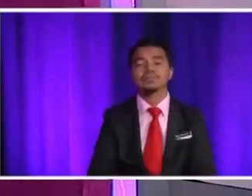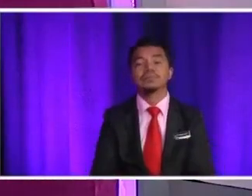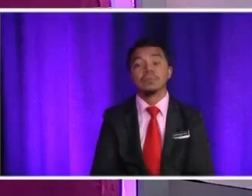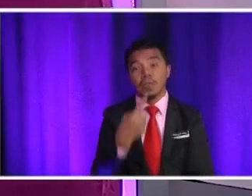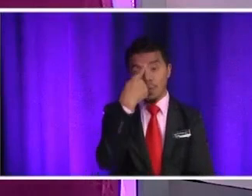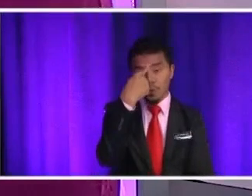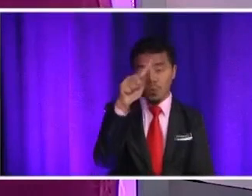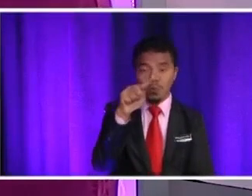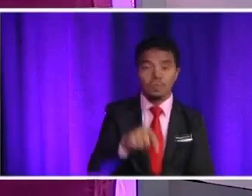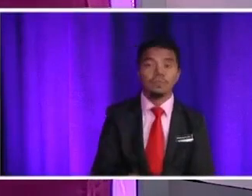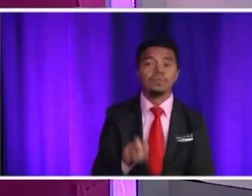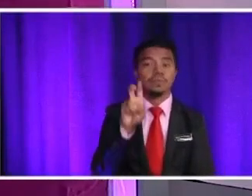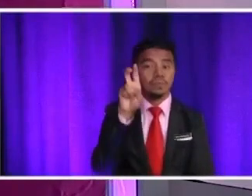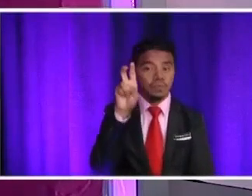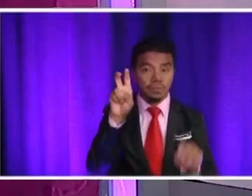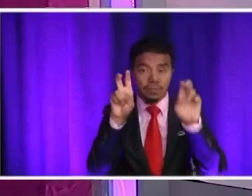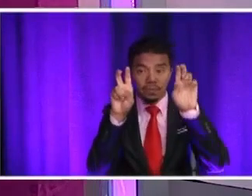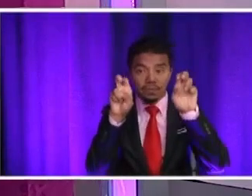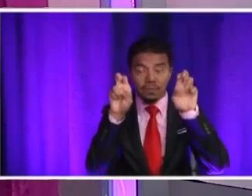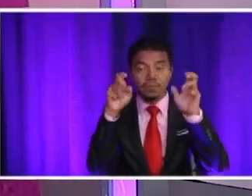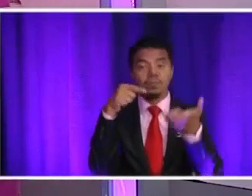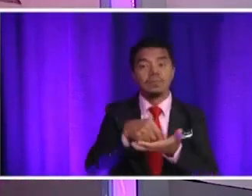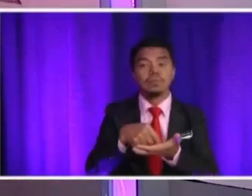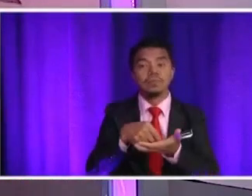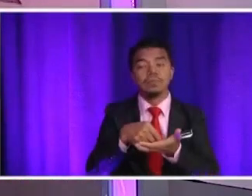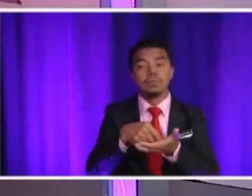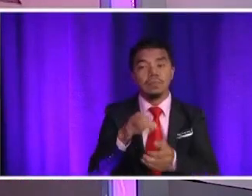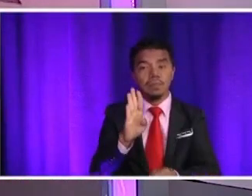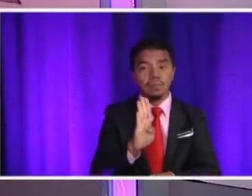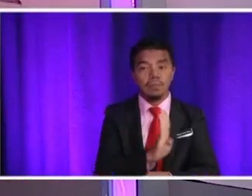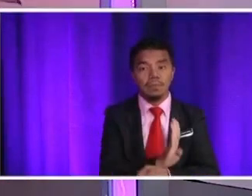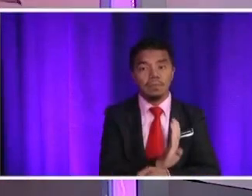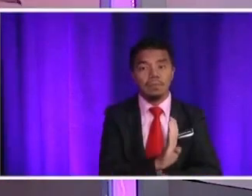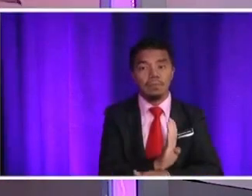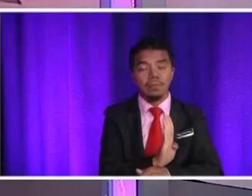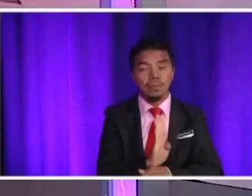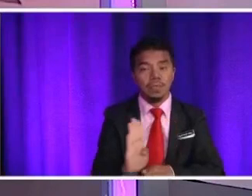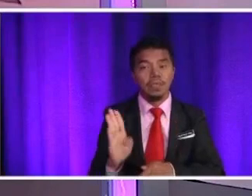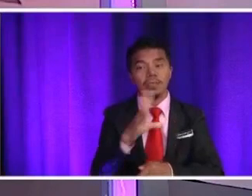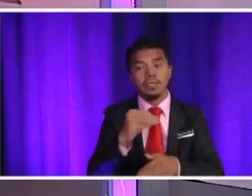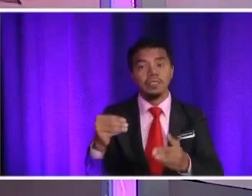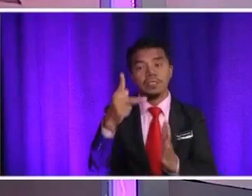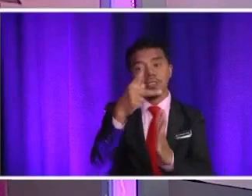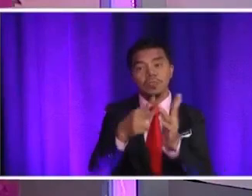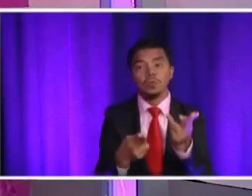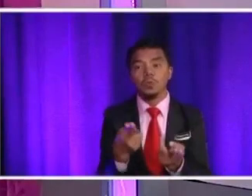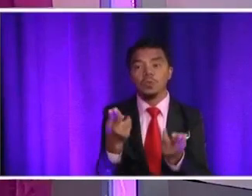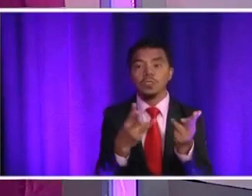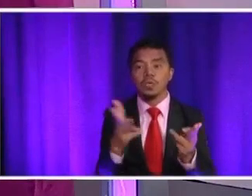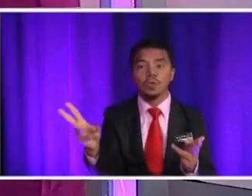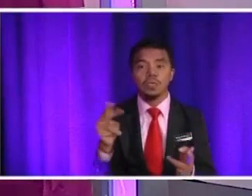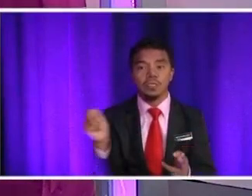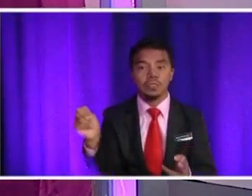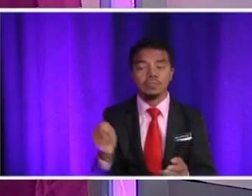tajuk perniagaan dan keusahawanan bagi murid-murid SRT, tajuk ini agak penting